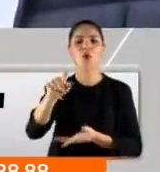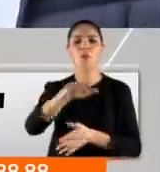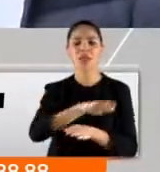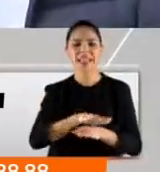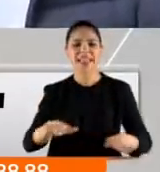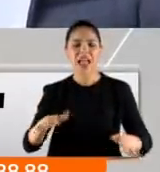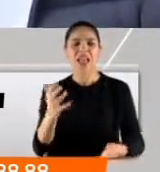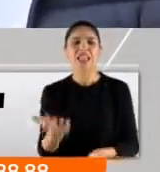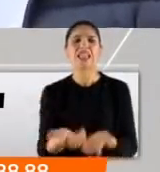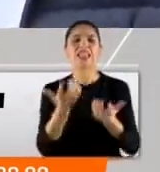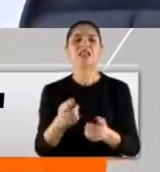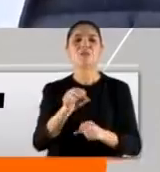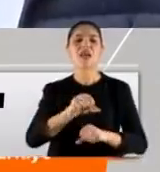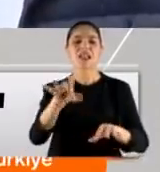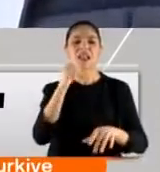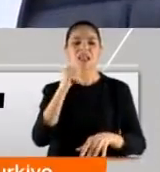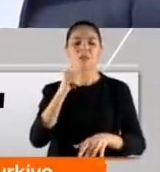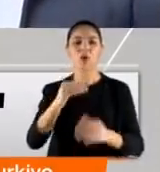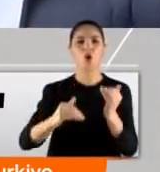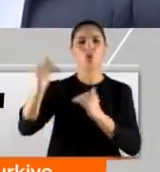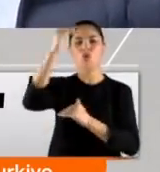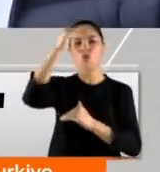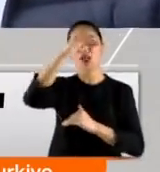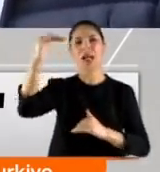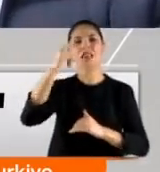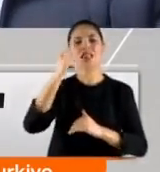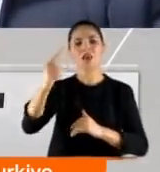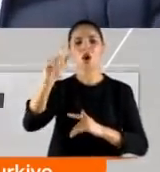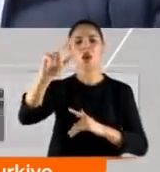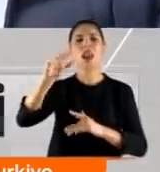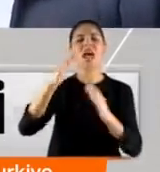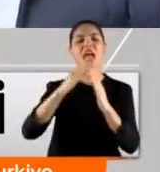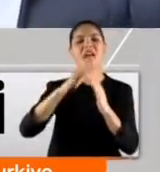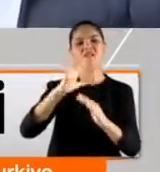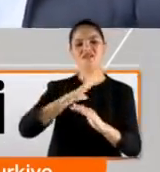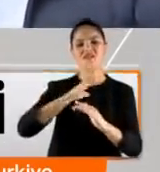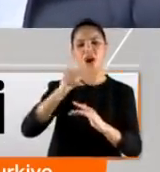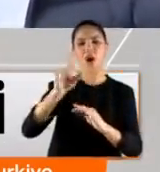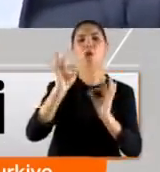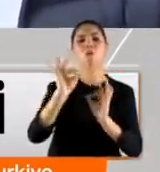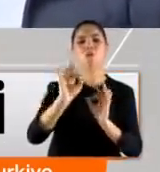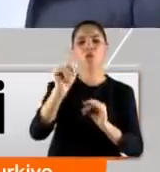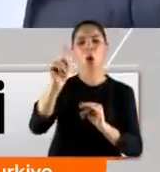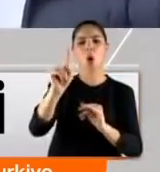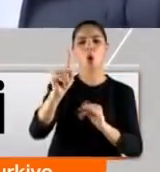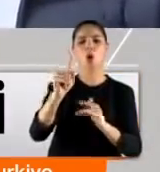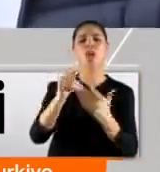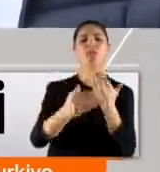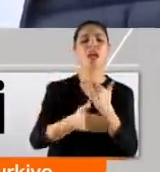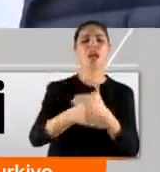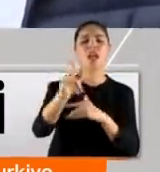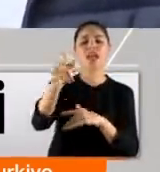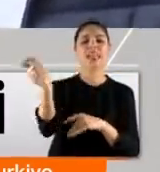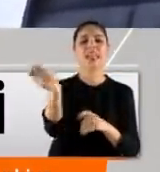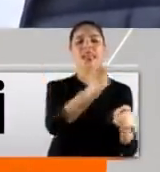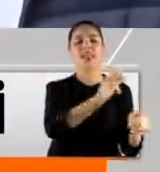üst katının iddialara göre lojman olarak kullanılması ve bu lojman olarak kullanıldığı dönemde muhtemelen o bölgede yaşanan, tekrar söylüyorum, itfaiye